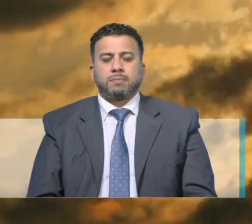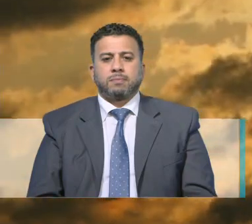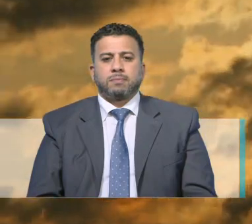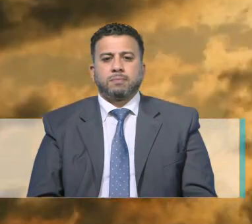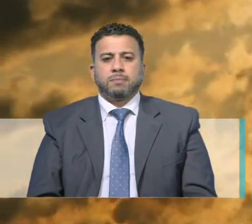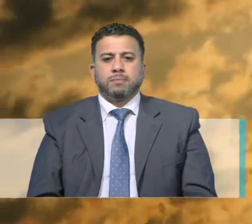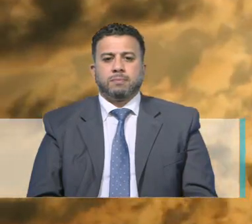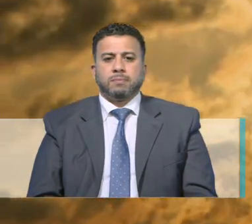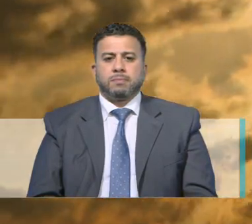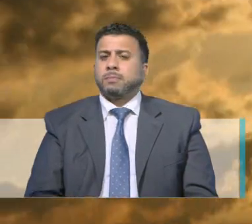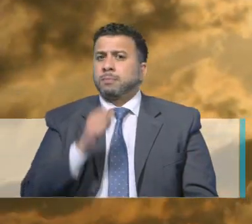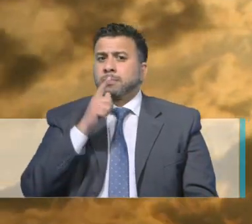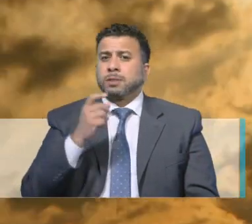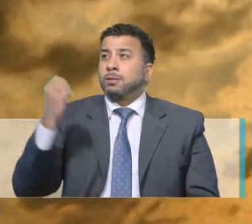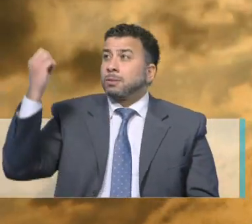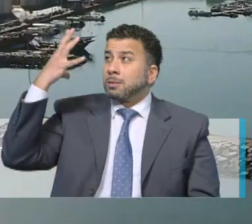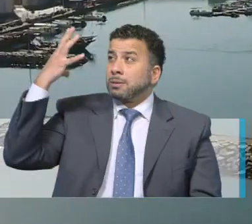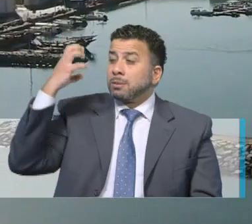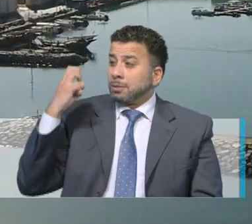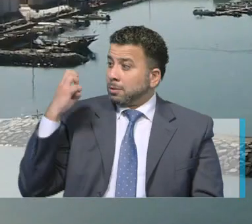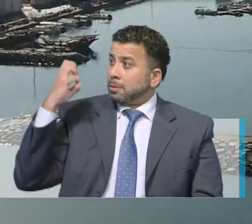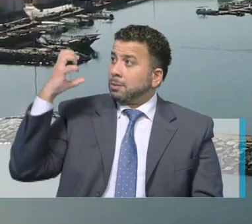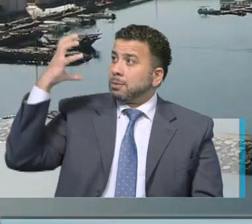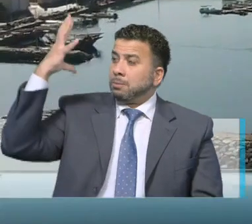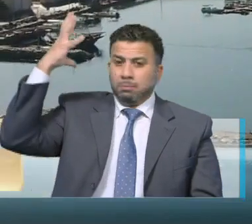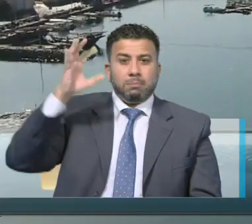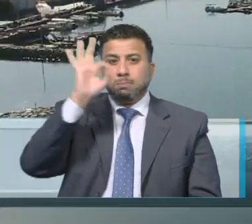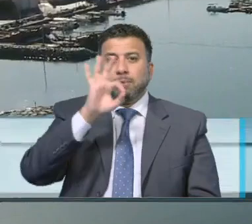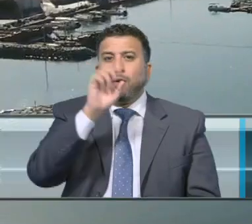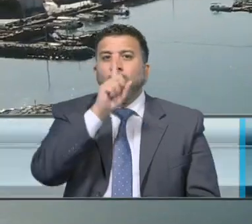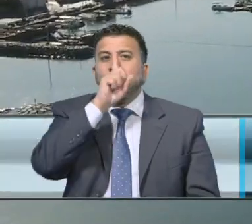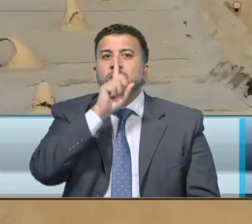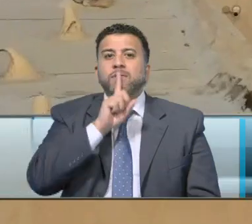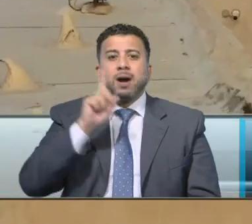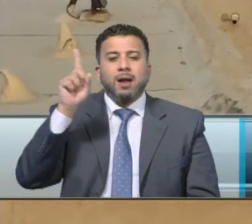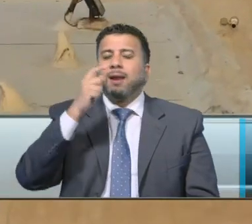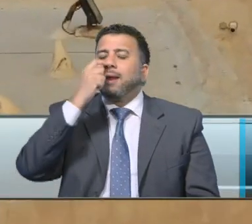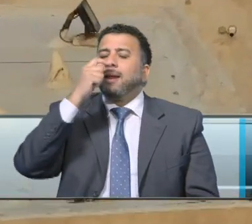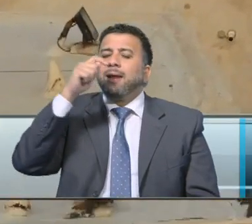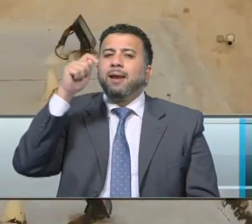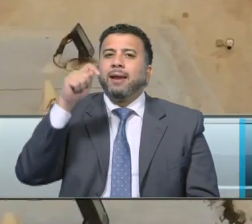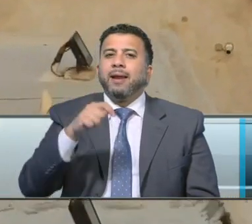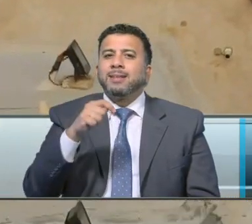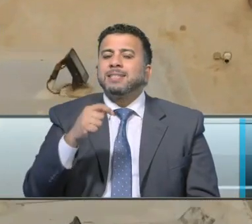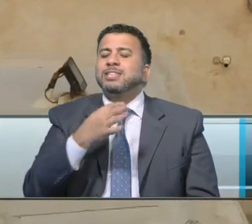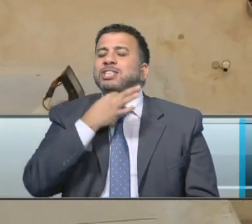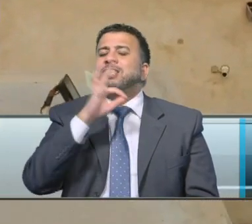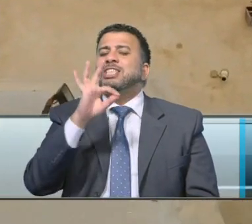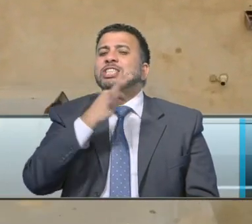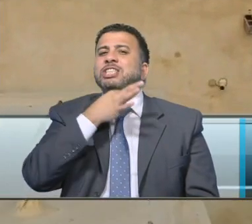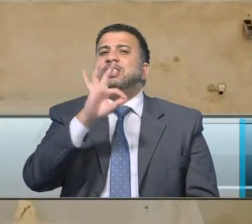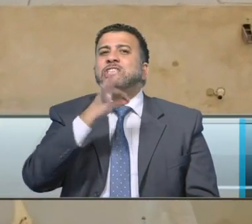التالي لا تكاد الشمس تشرق على عروس الساحل الشرقي الا ومعها تباشير جديده